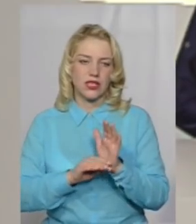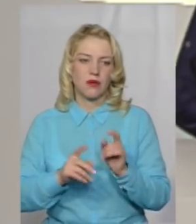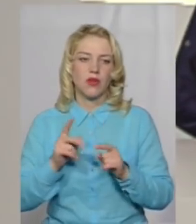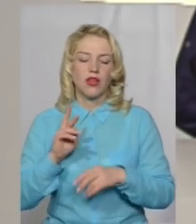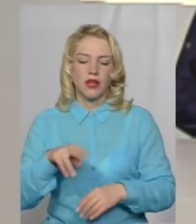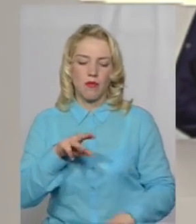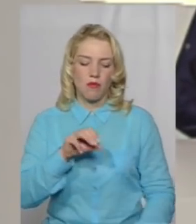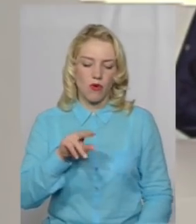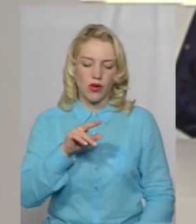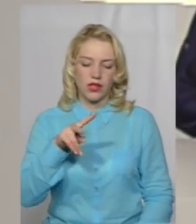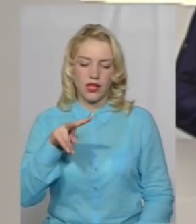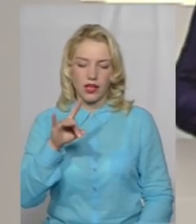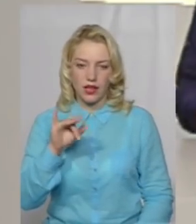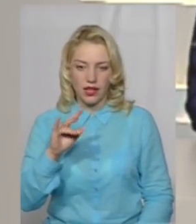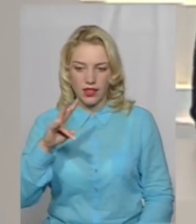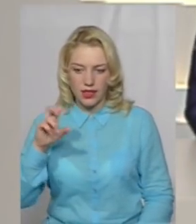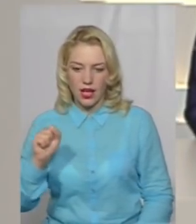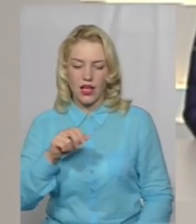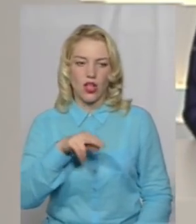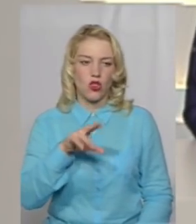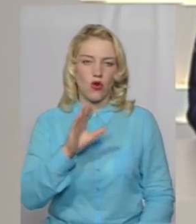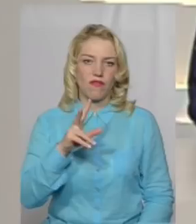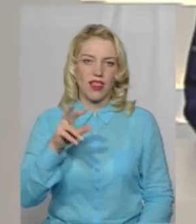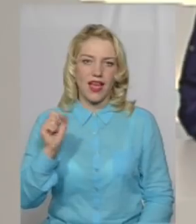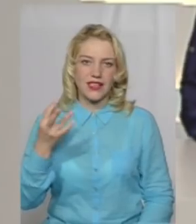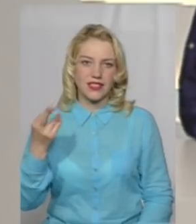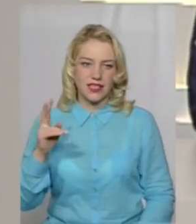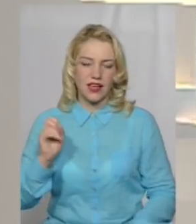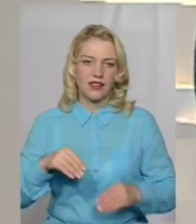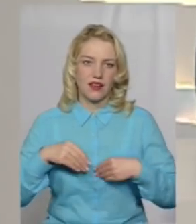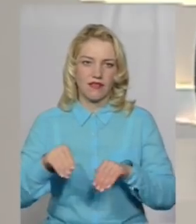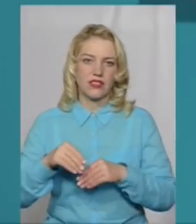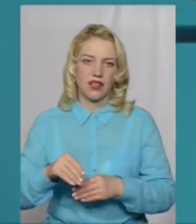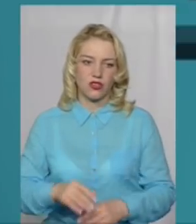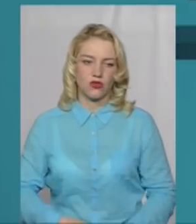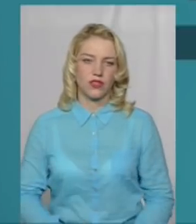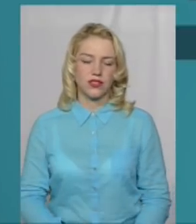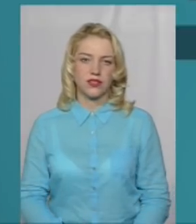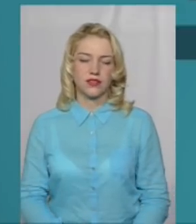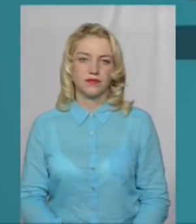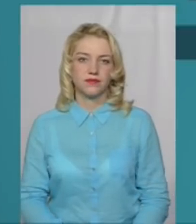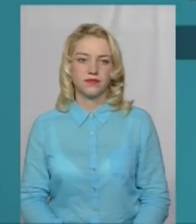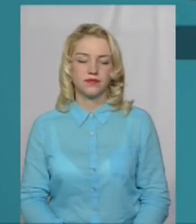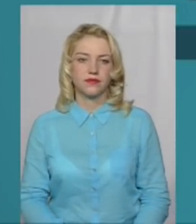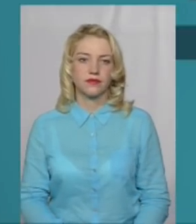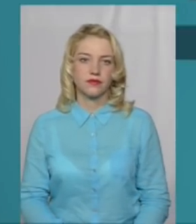ділянку модриною і дугласією. Бачила моя колега Тетяна Ворожцова, подивімось разом.